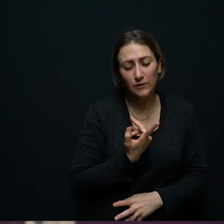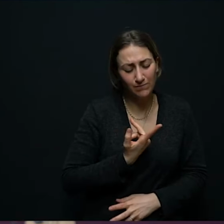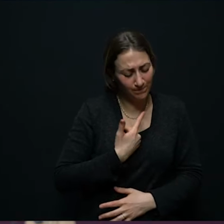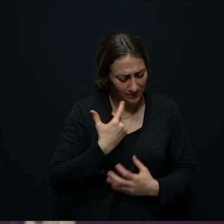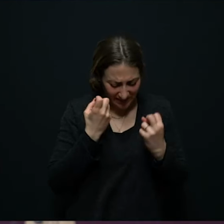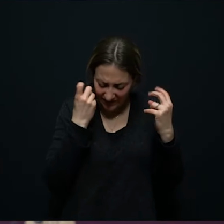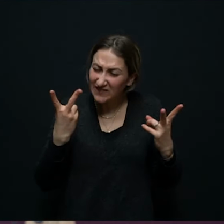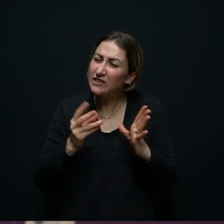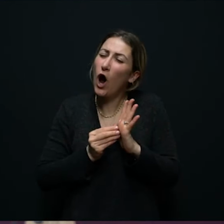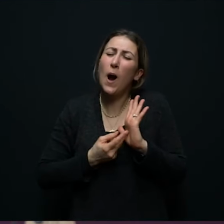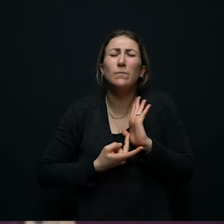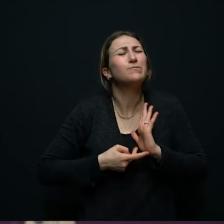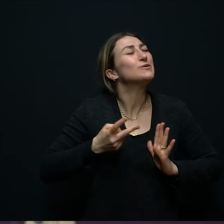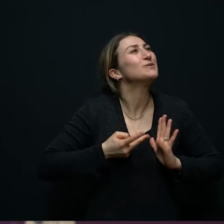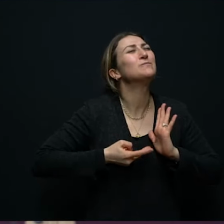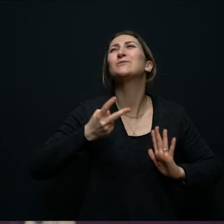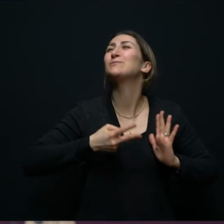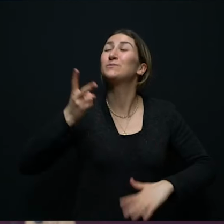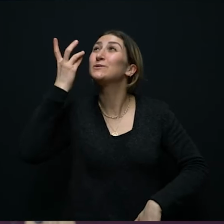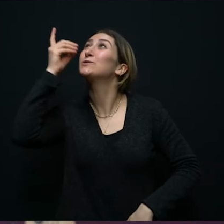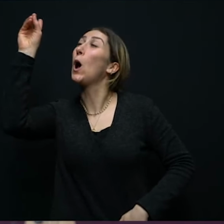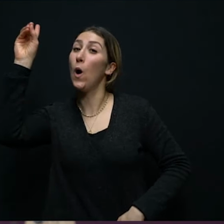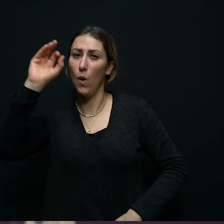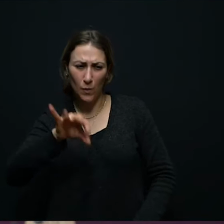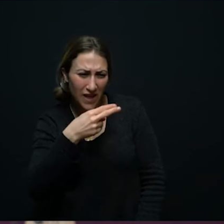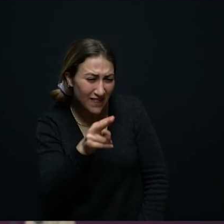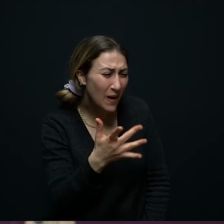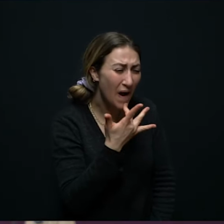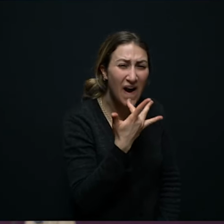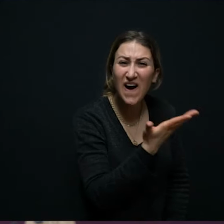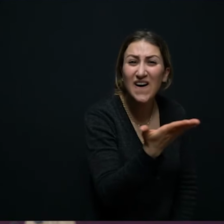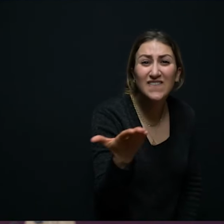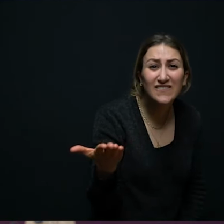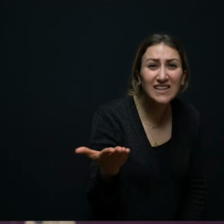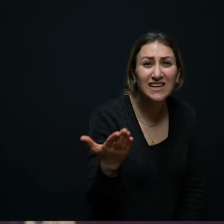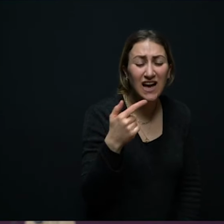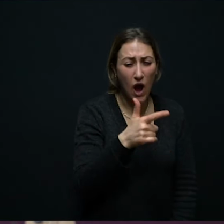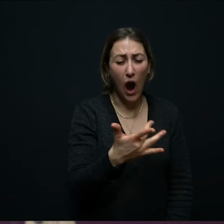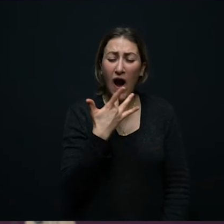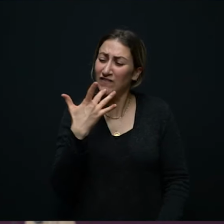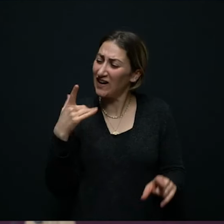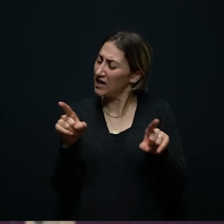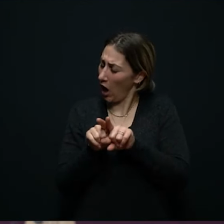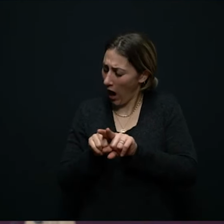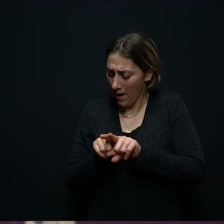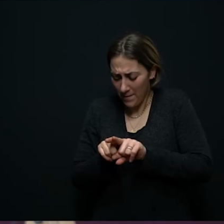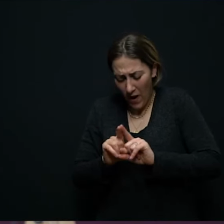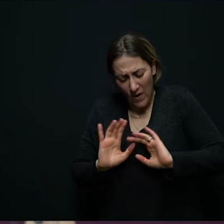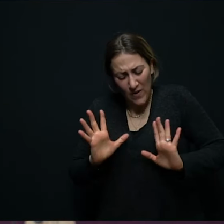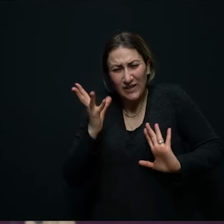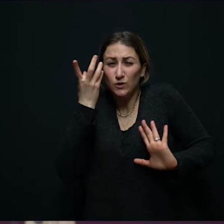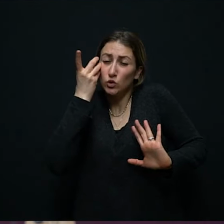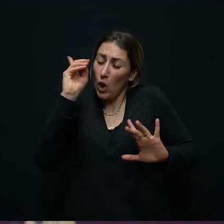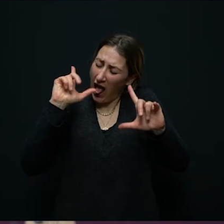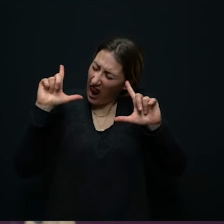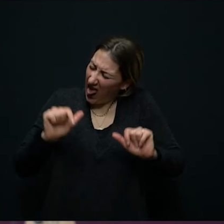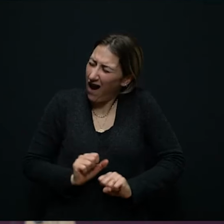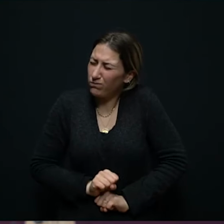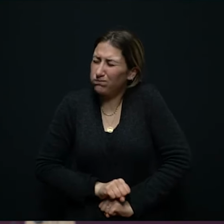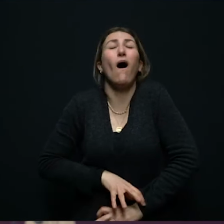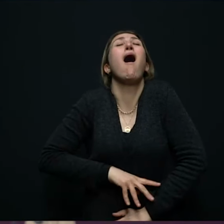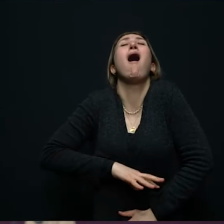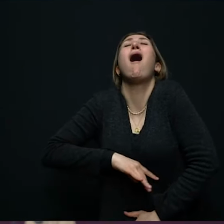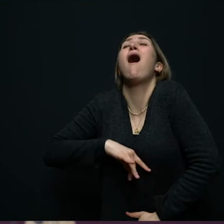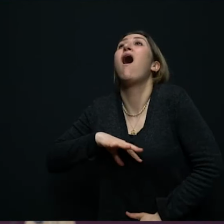veux-tu le voir un jour à spirent tu as la présence de dieu si tu réponds oui à cette question si c'est le